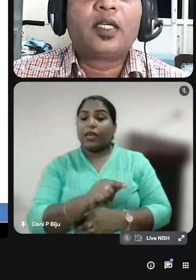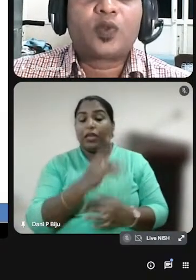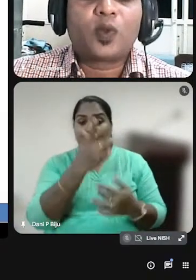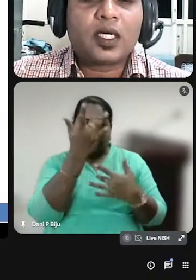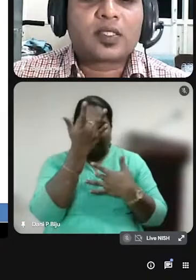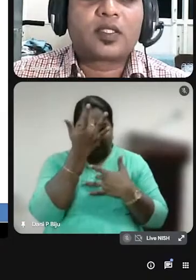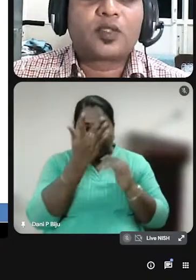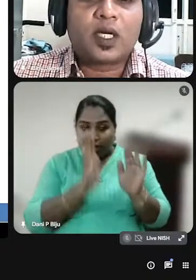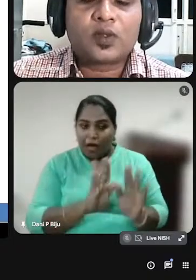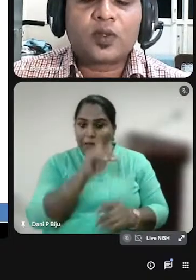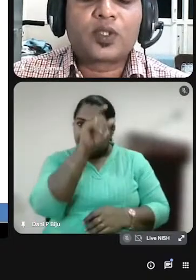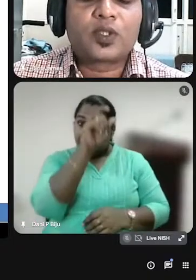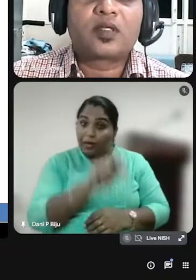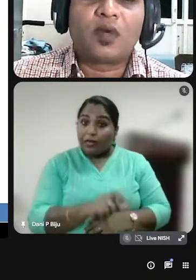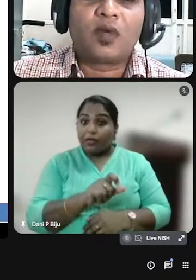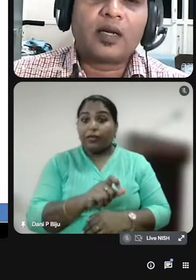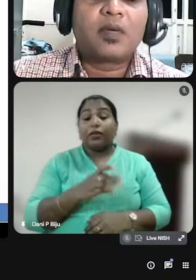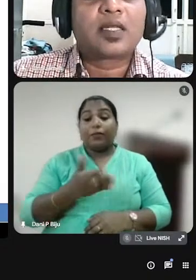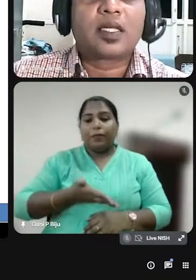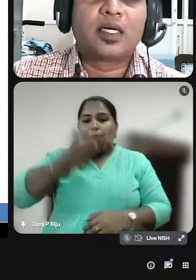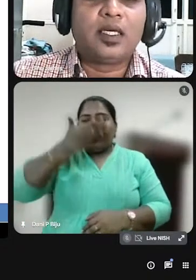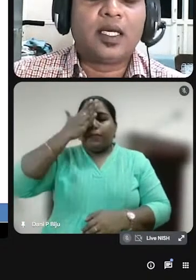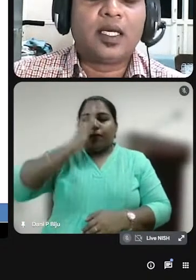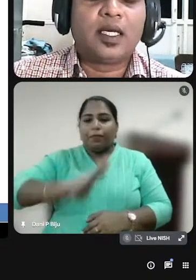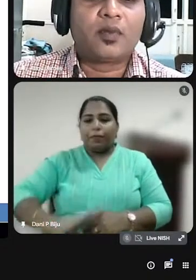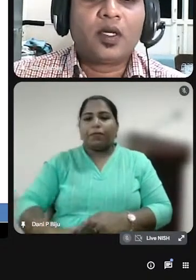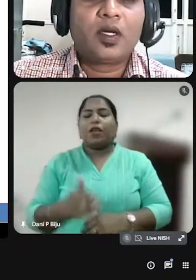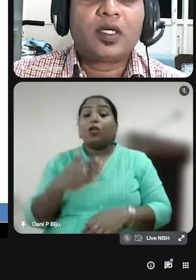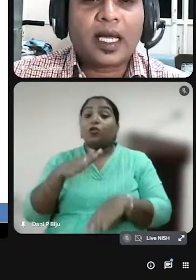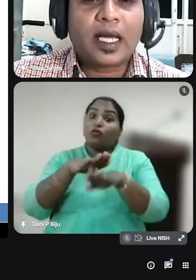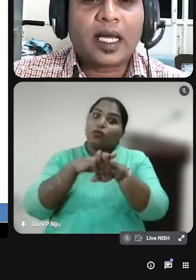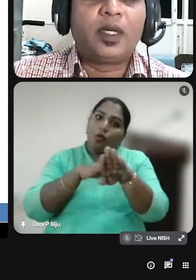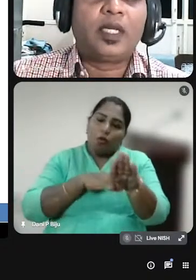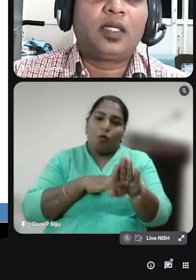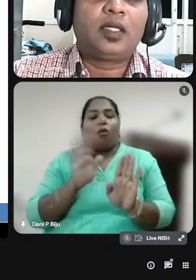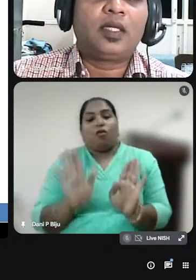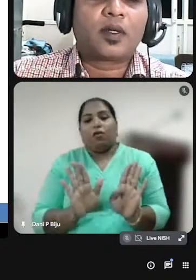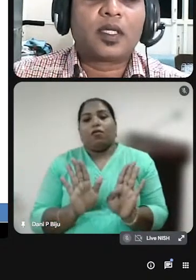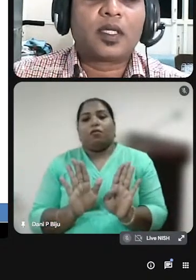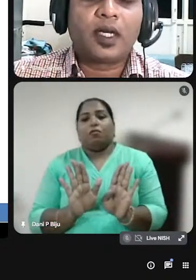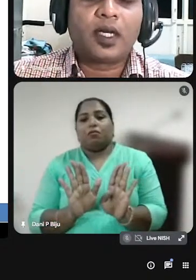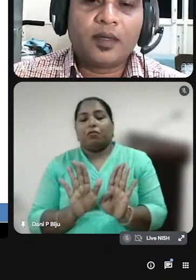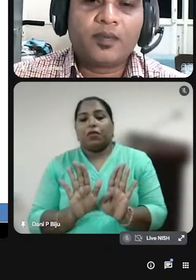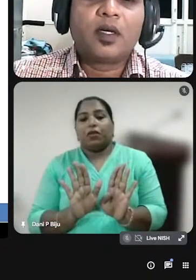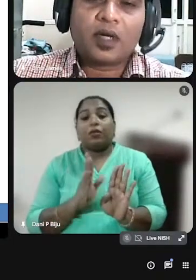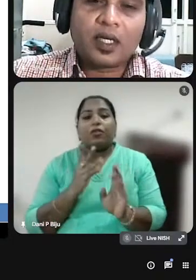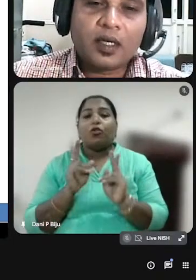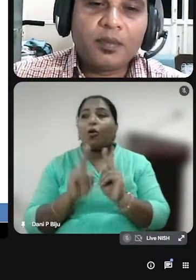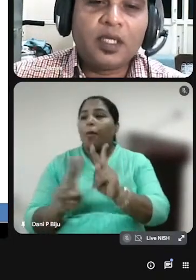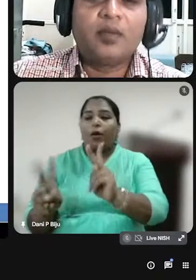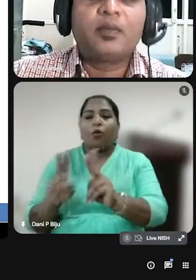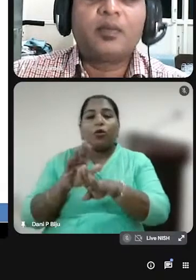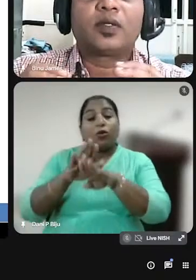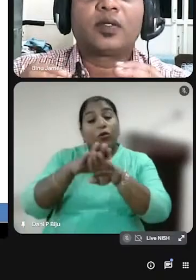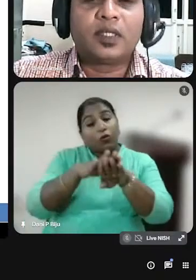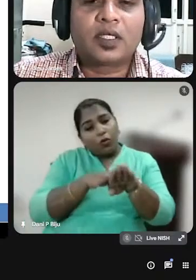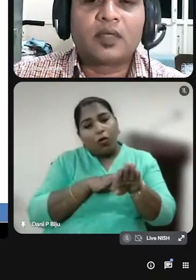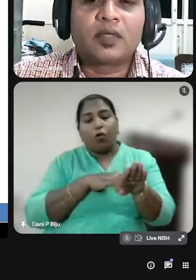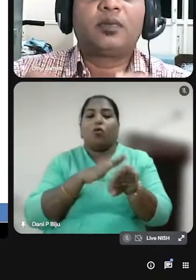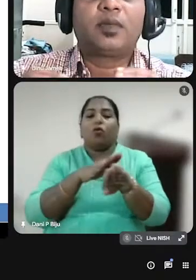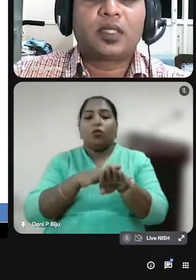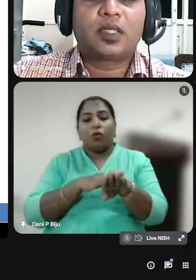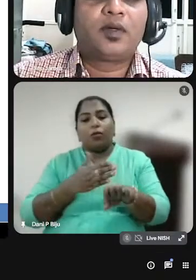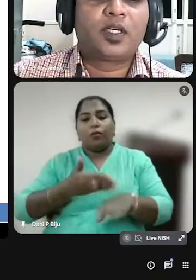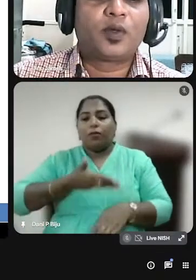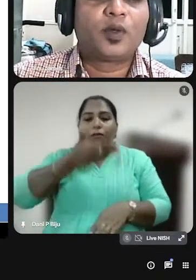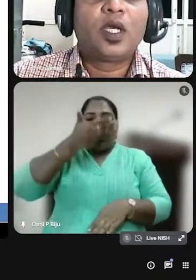ആൾക്കാരുടെ ശ്വാസോച്ഛ്വാസം വളരെ മന്ദഗതിയിലായിരിക്കും, ഷാലോ ബ്രീത്തിങ് എന്ന് പറയുന്നത്. അതായത് അവരധികം വളരെ മിനിമൽ ശ്വാസം എടുക്കാൻ